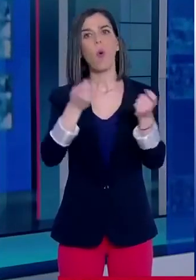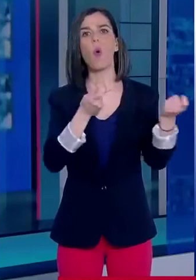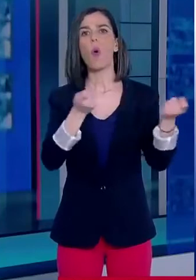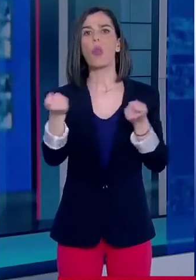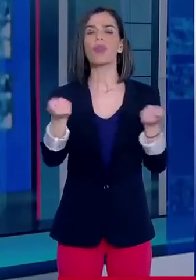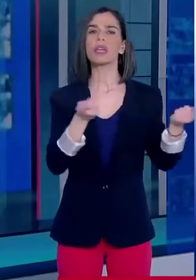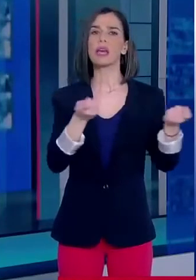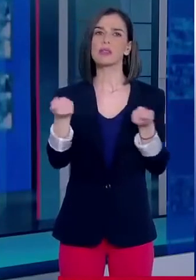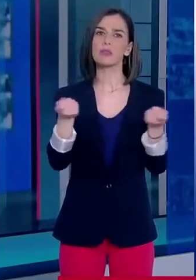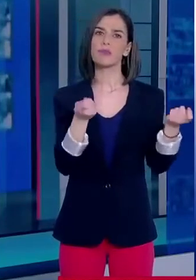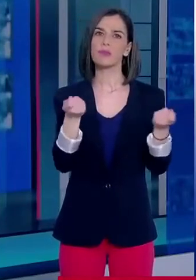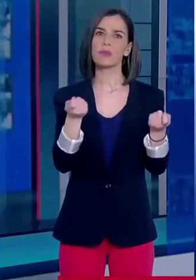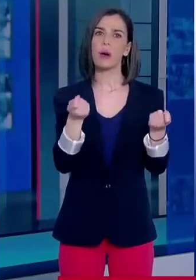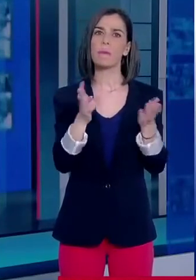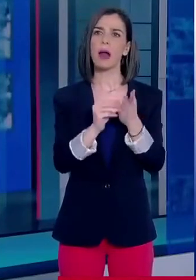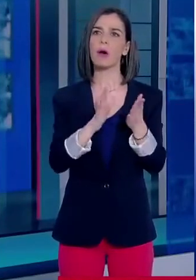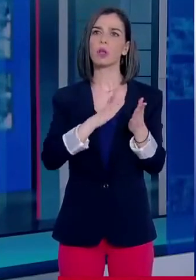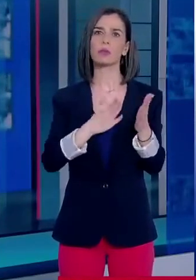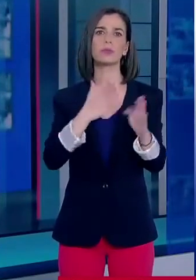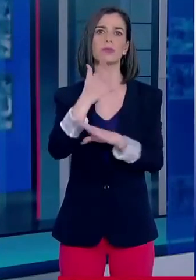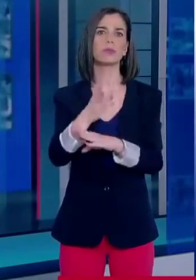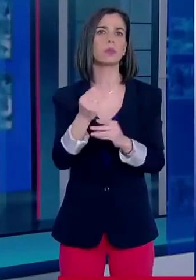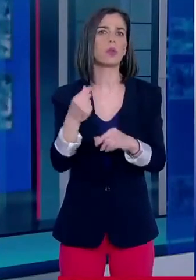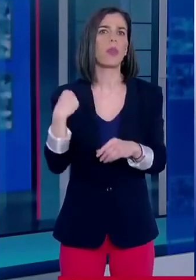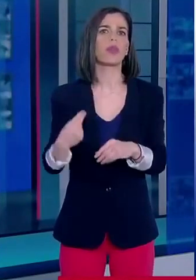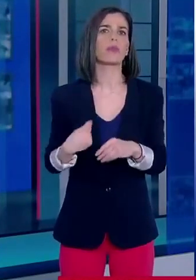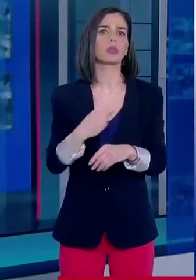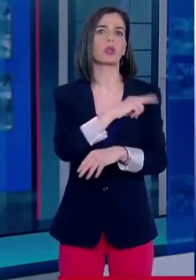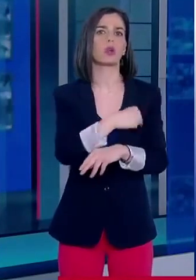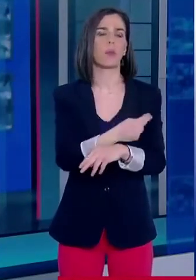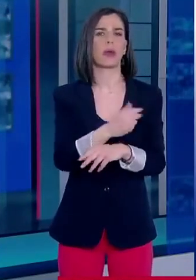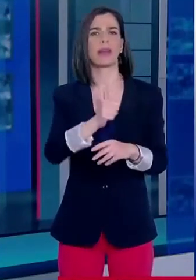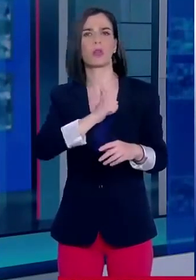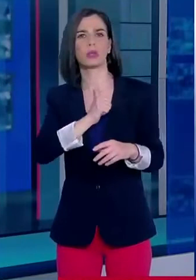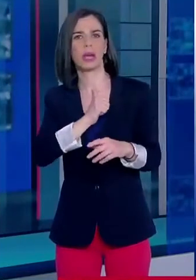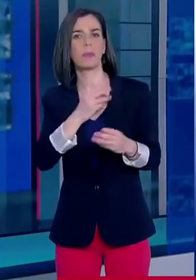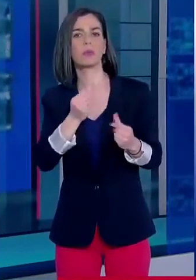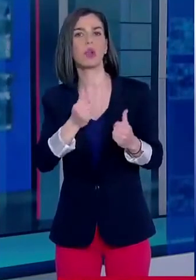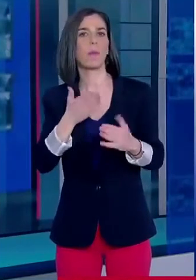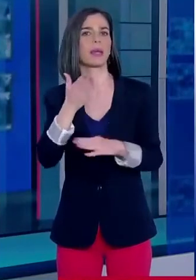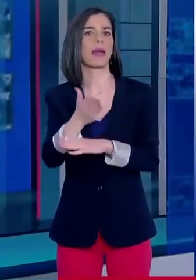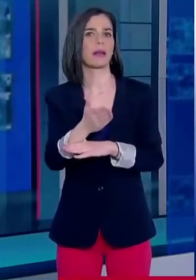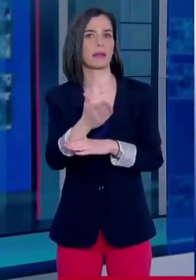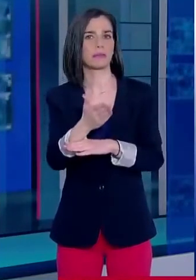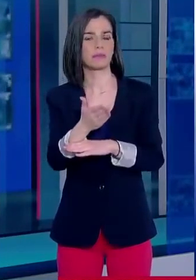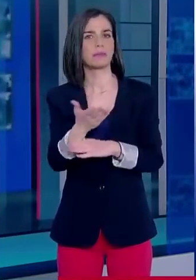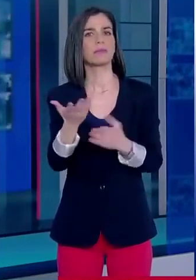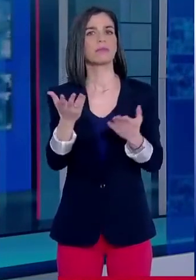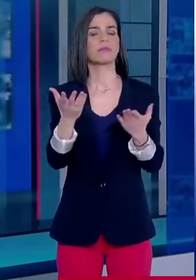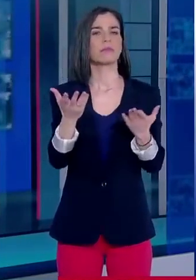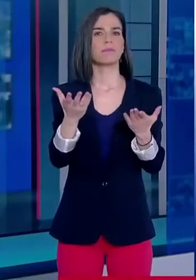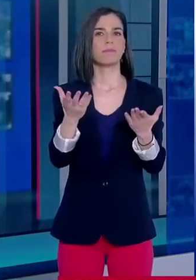πώς προσέρχεται ο κόσμος στα δημόσια νοσηλευτικά ιδρύματα και στα ιδιωτικά νοσηλευτικά ιδρύματα, στο